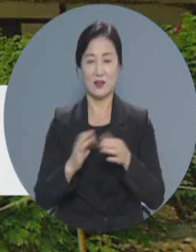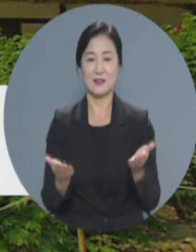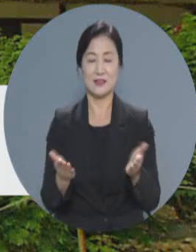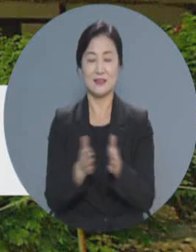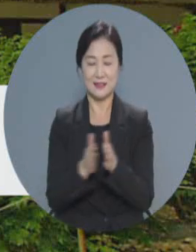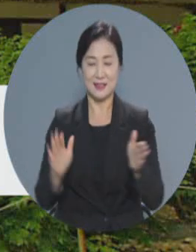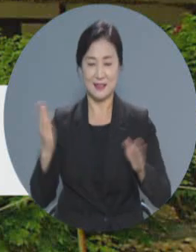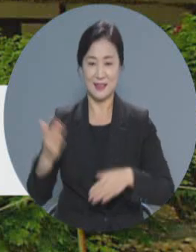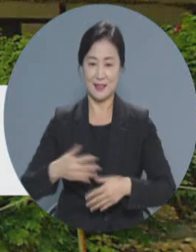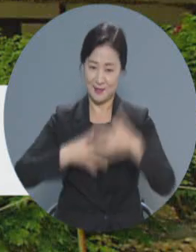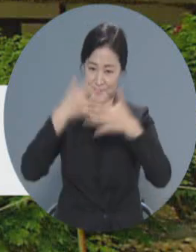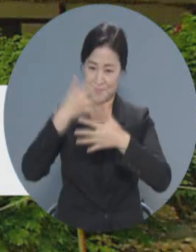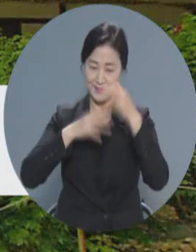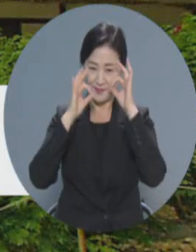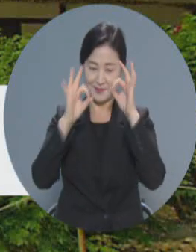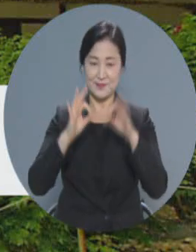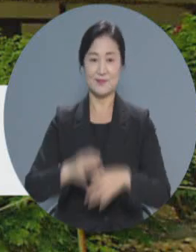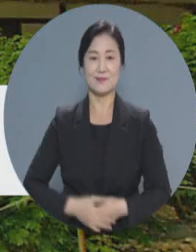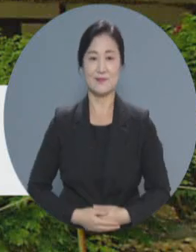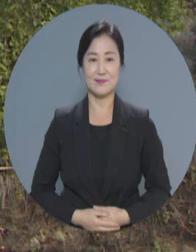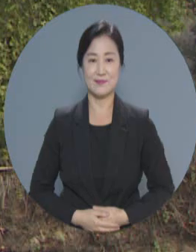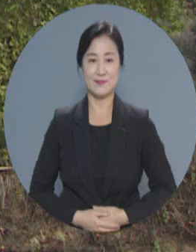김한수 기자가 현장에 다녀왔습니다.